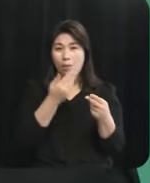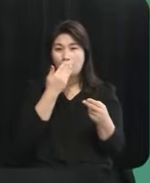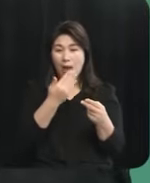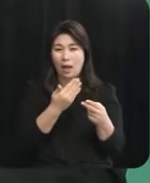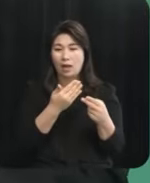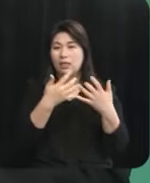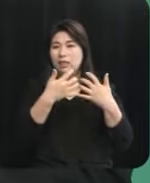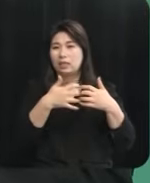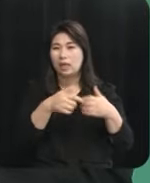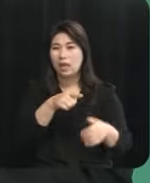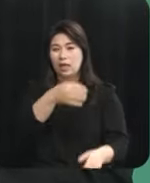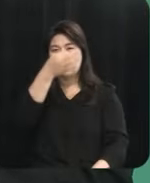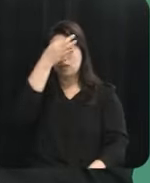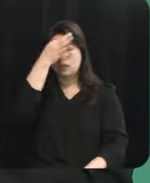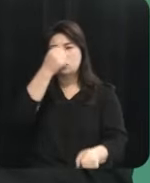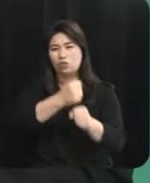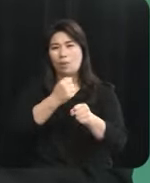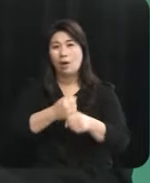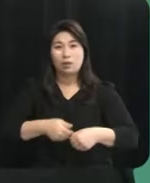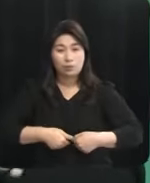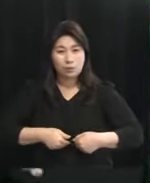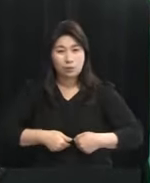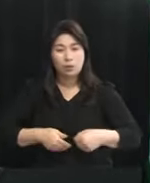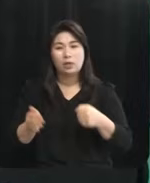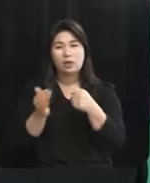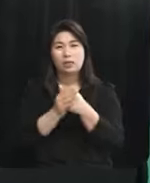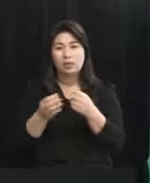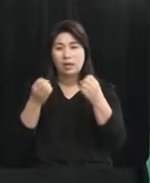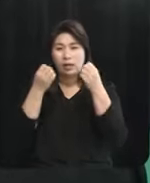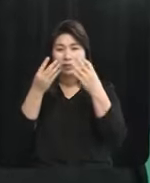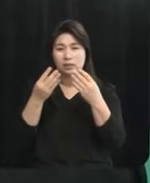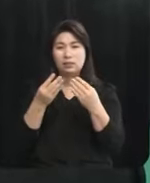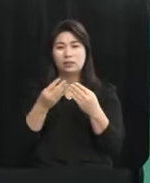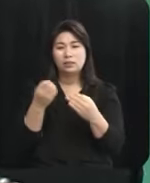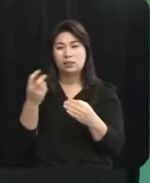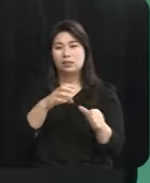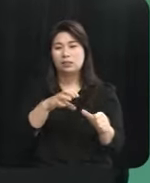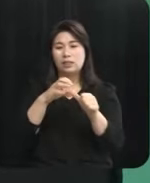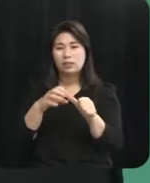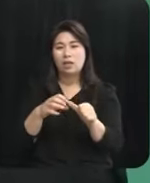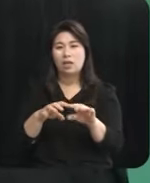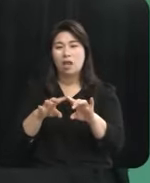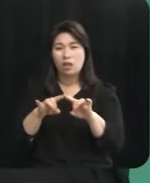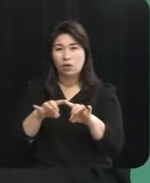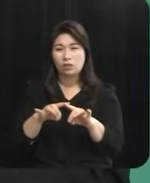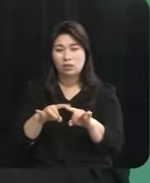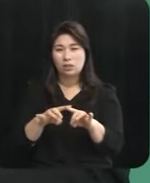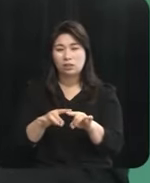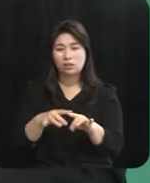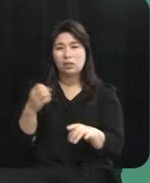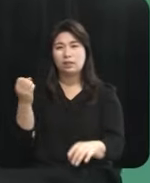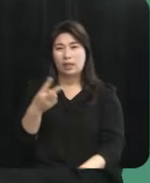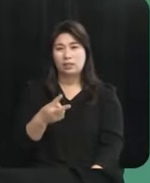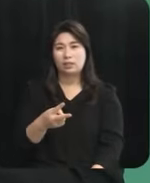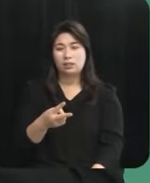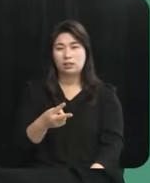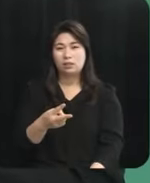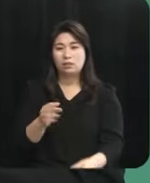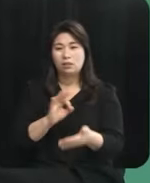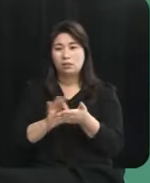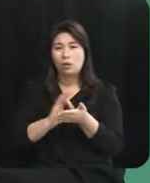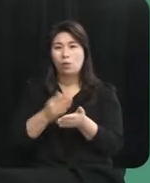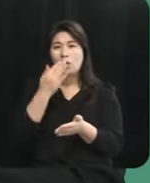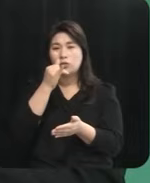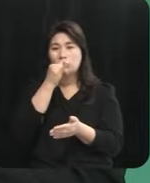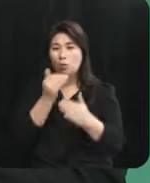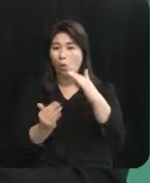장치의 기술 개발이 필요합니다 그래야 신재생 에너지가 간헐적 신재생 에너지의 간헐적인 그 한계를 극복할